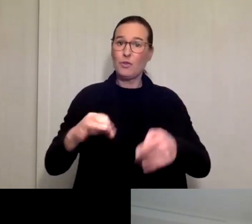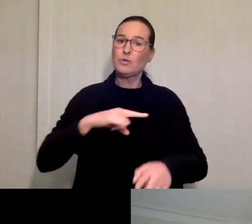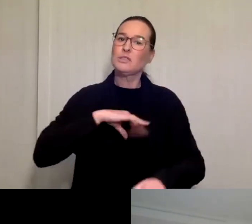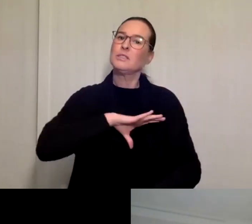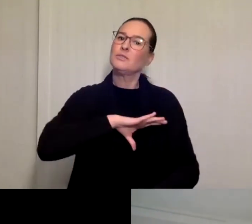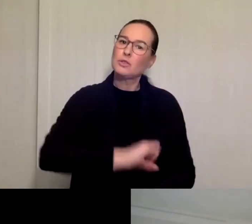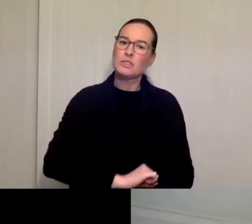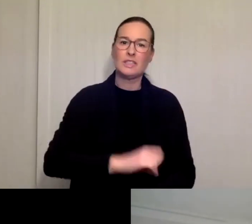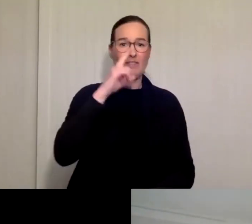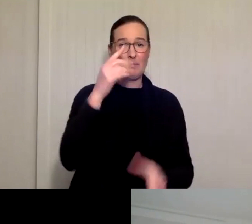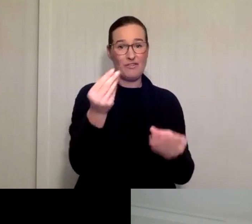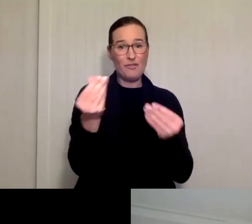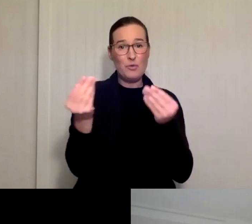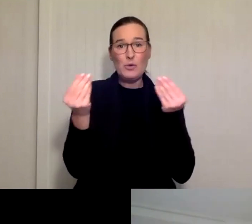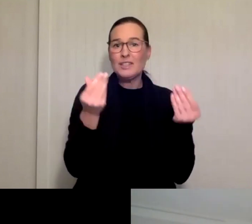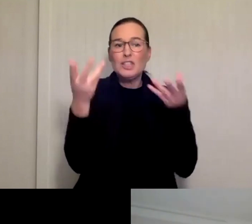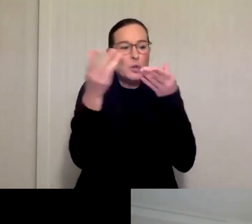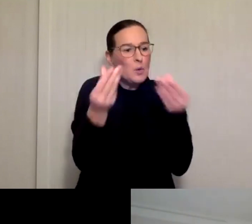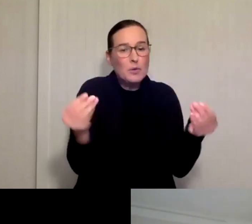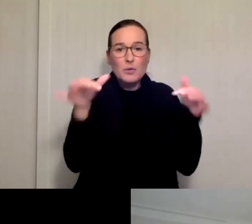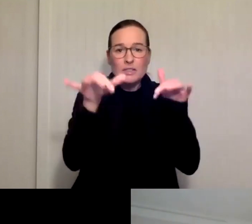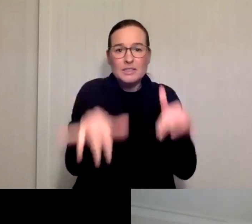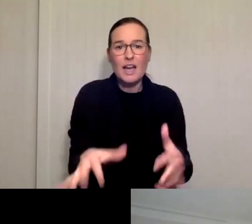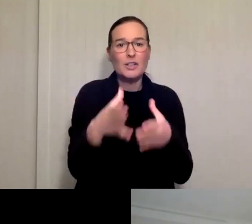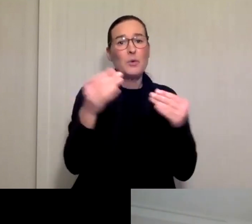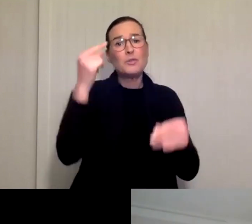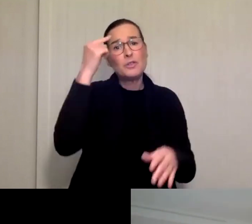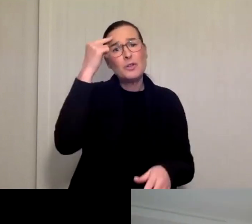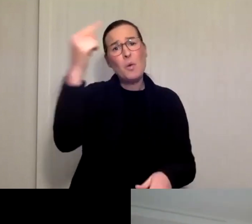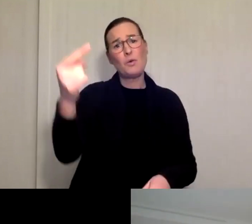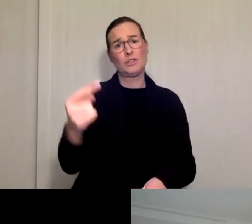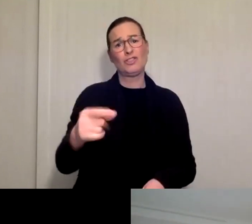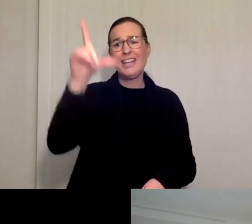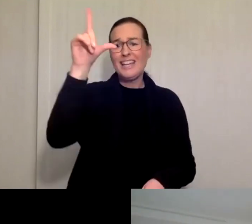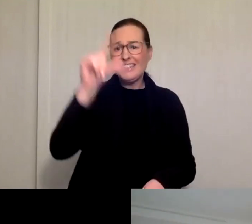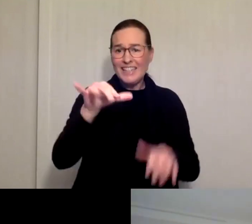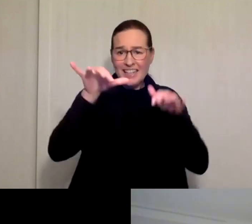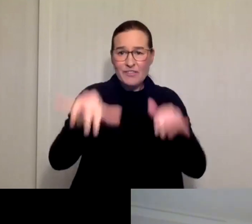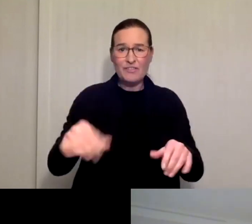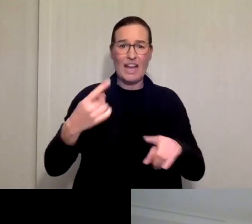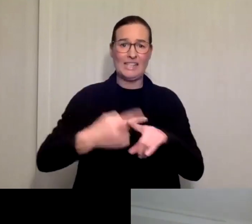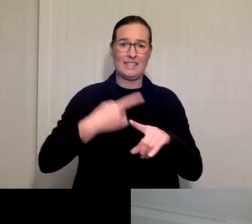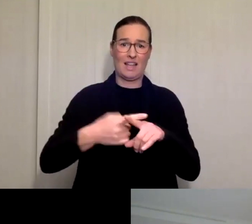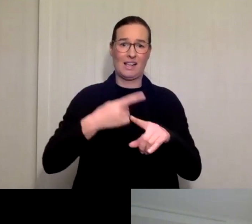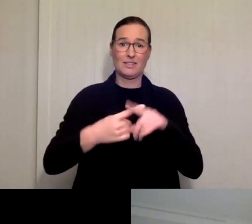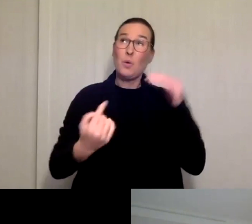Gefühl hat, die Lösung liegt so klar auf der Hand. Ist relativ logisch. Niedrige Fallzahlen. Wir hätten vielleicht nie so hohe Fallzahlen haben